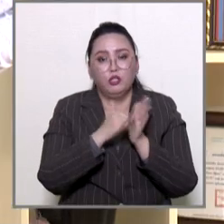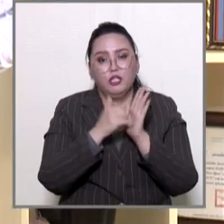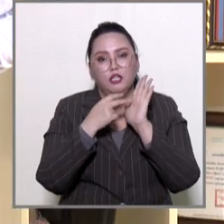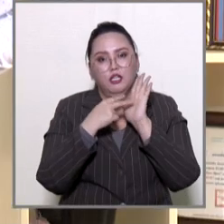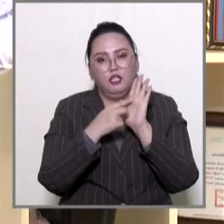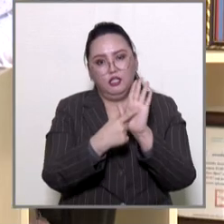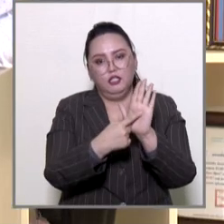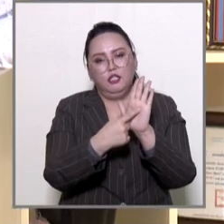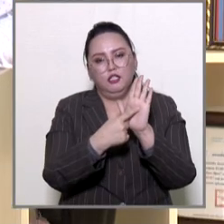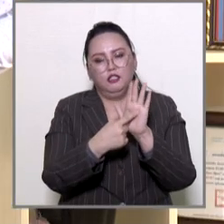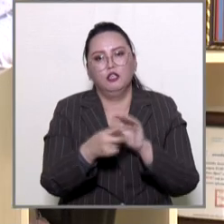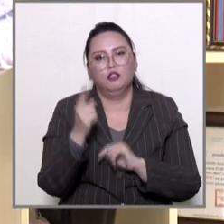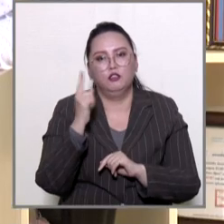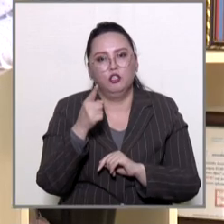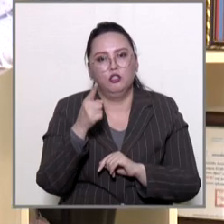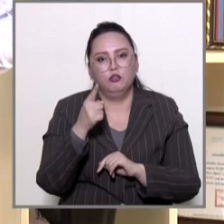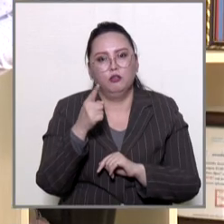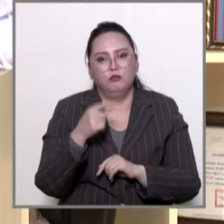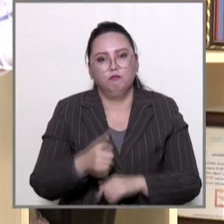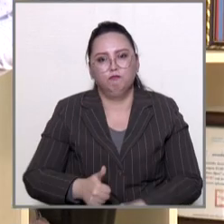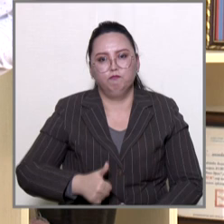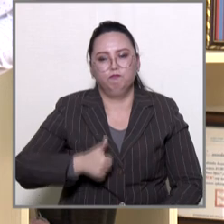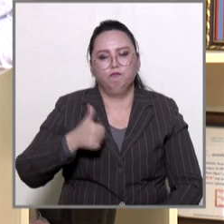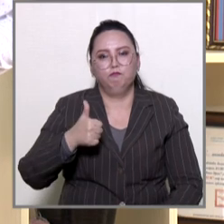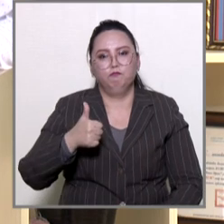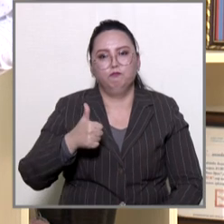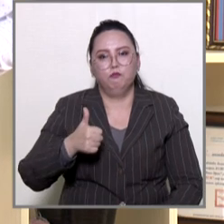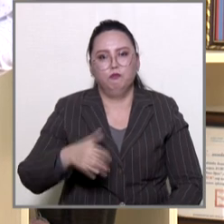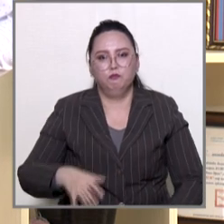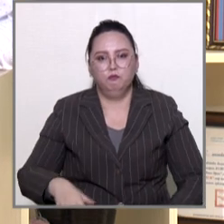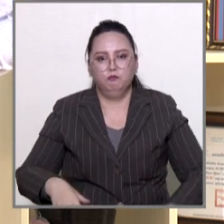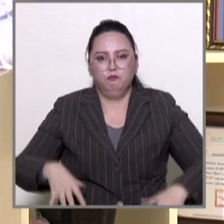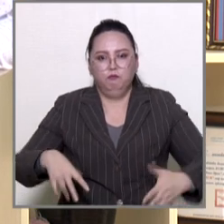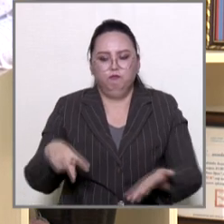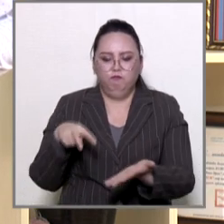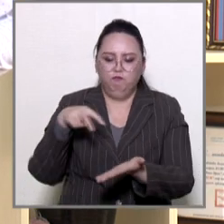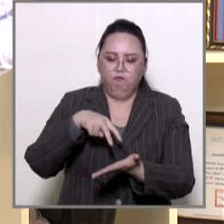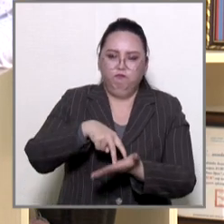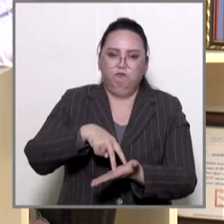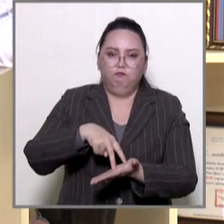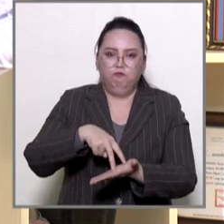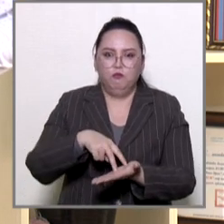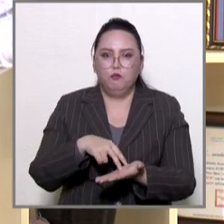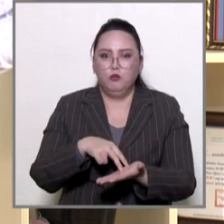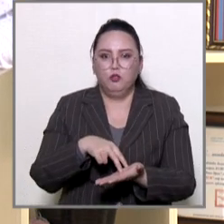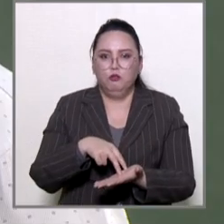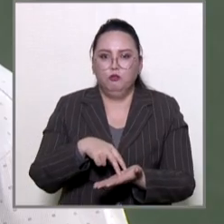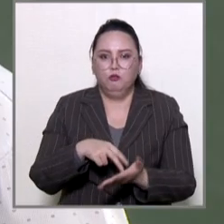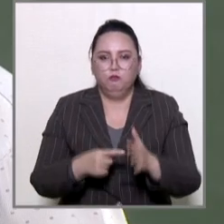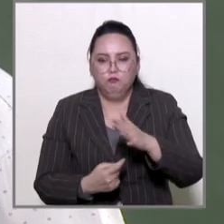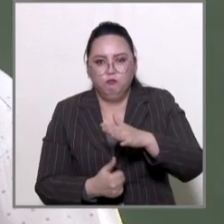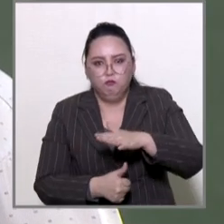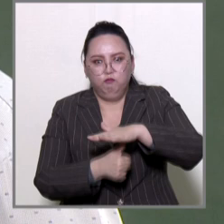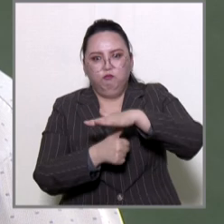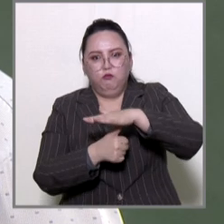нэгдүгээрт нь дог одоо буур сүртэй гэсэн утгыг илэрхийлдэг бол хоёрт нь